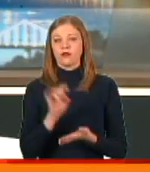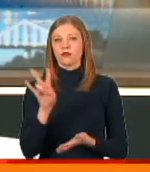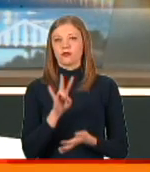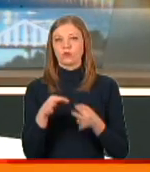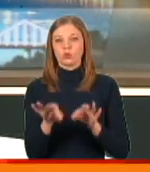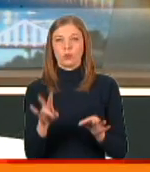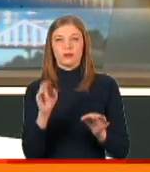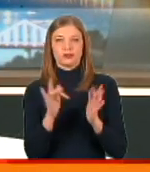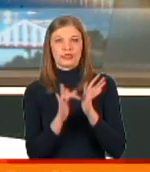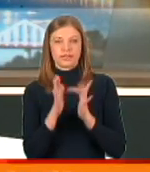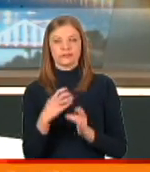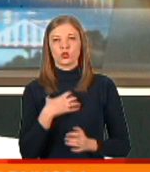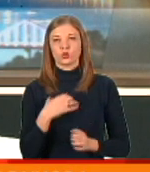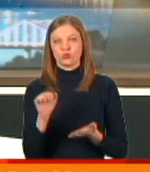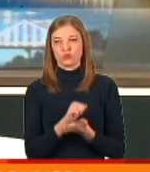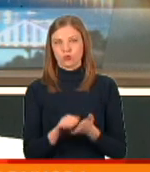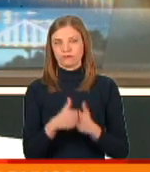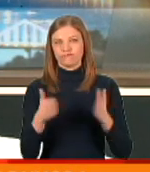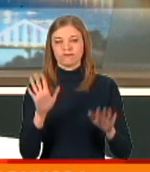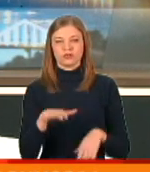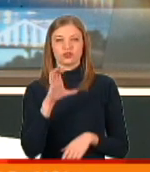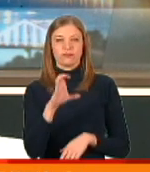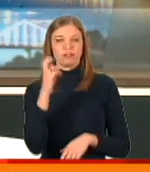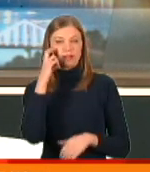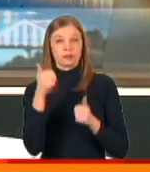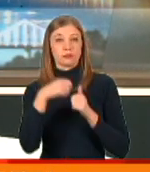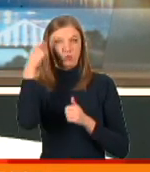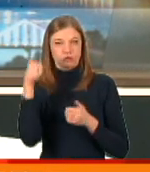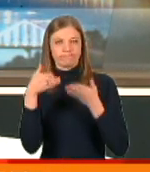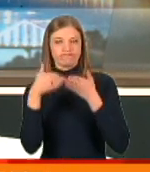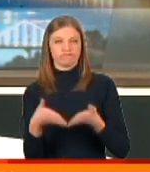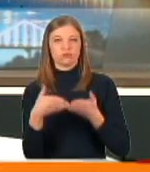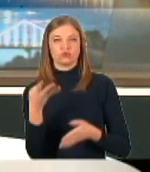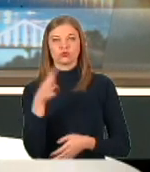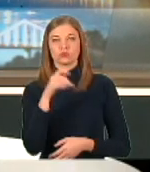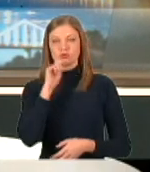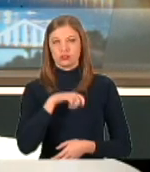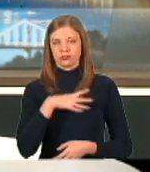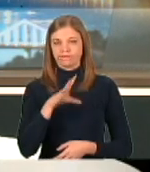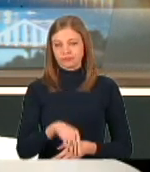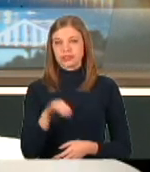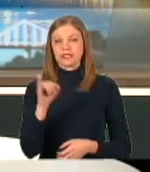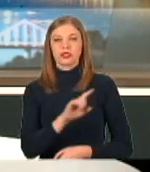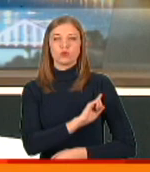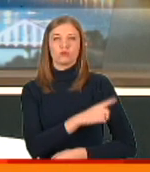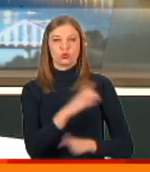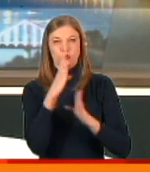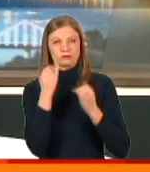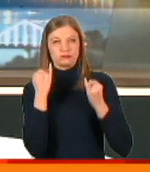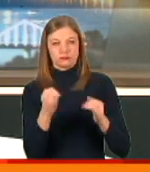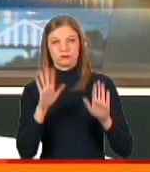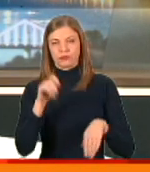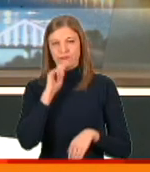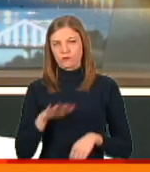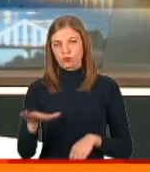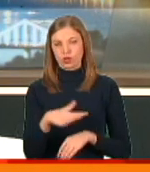Різдво – історичний документ – розгорнули в Софії Київській. Біля берегів Туреччини потонуло судно, четверо українців загинуло. І потужна негода, що лютує в